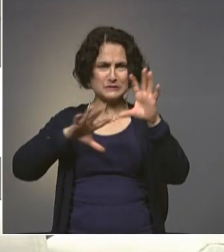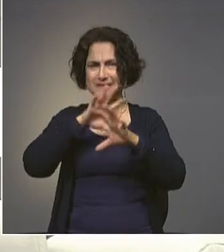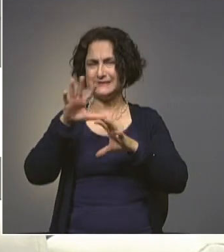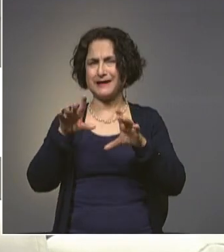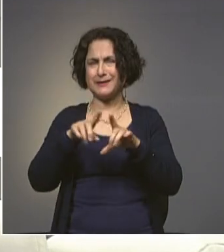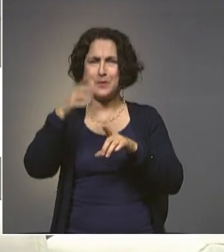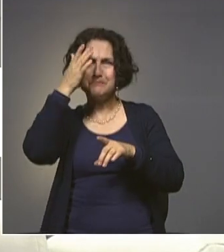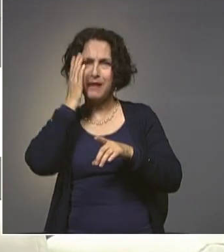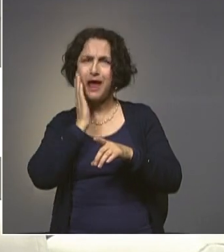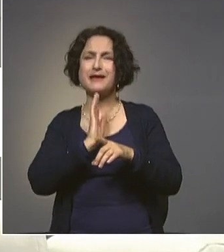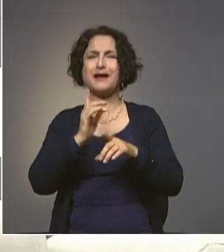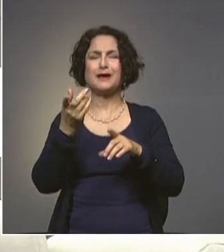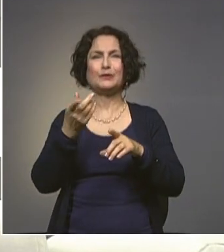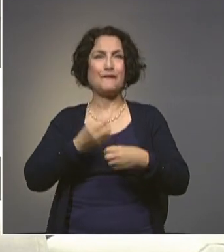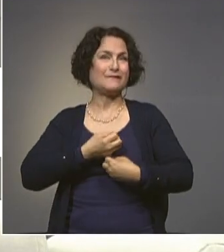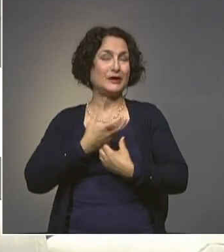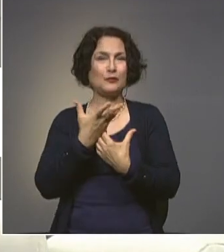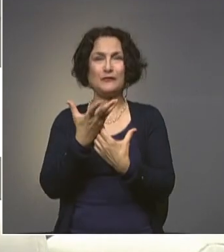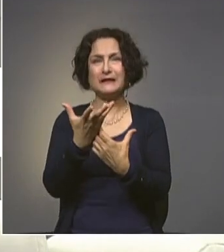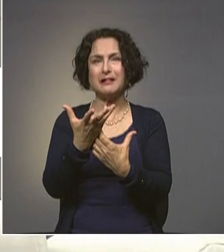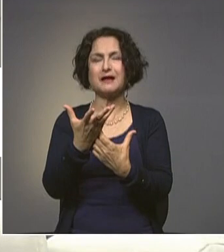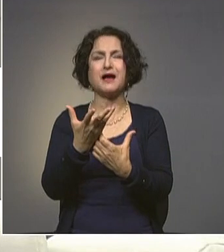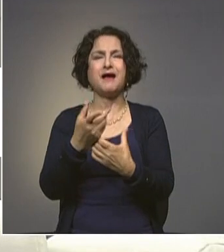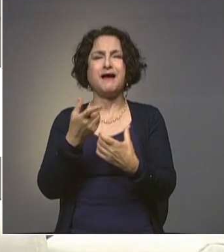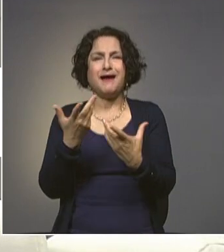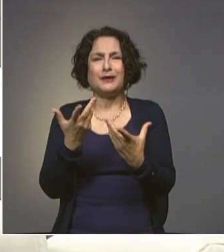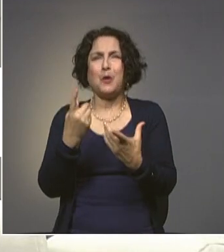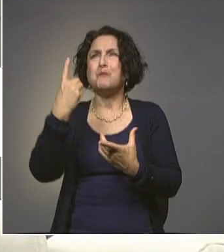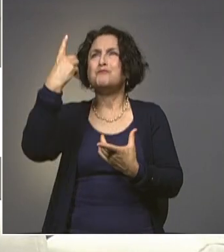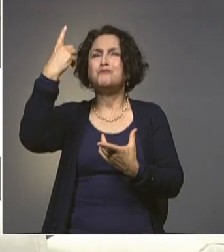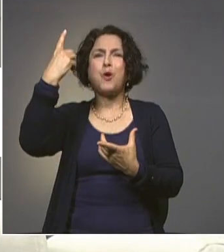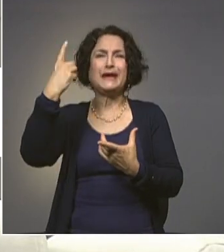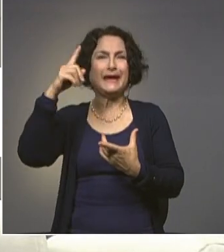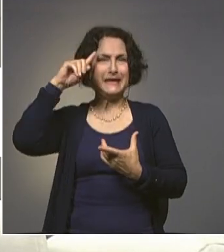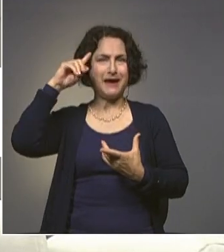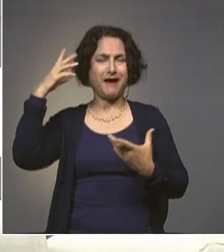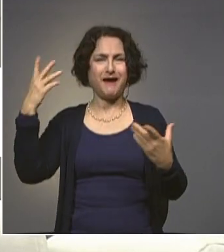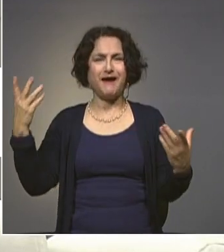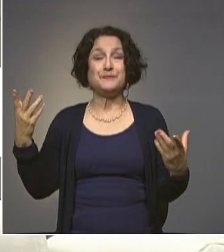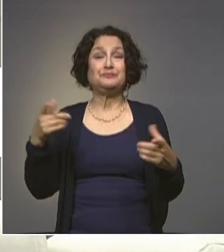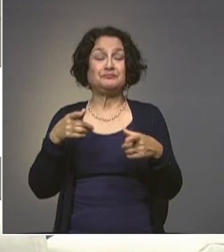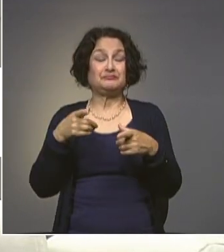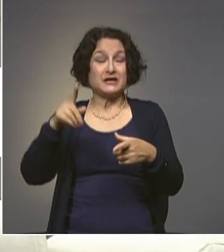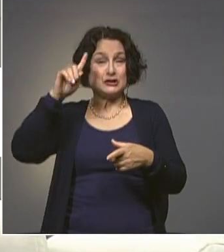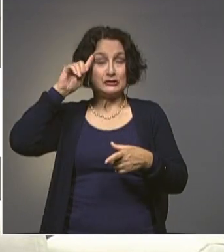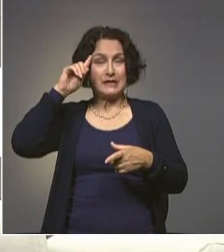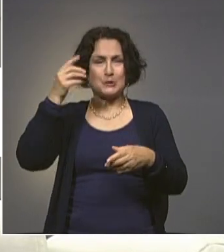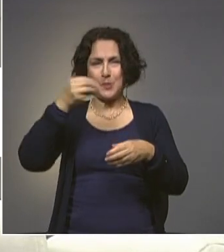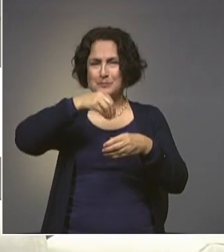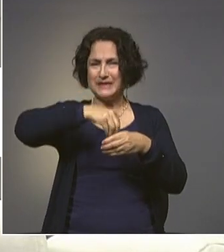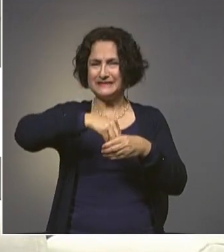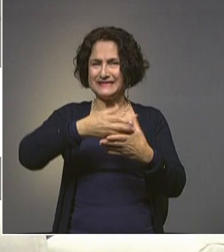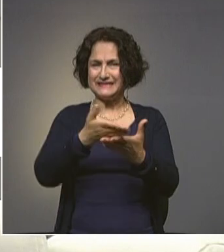майка, муза, богиня. Тоест, една много пъстра палитра от така женско присъствие и